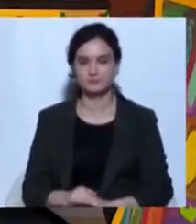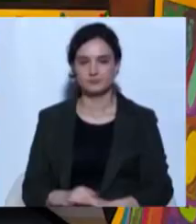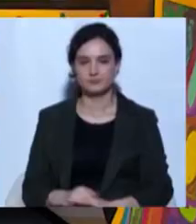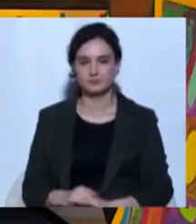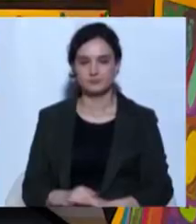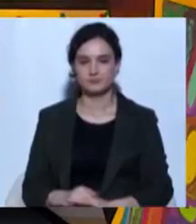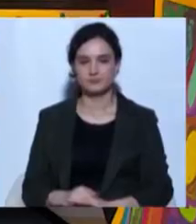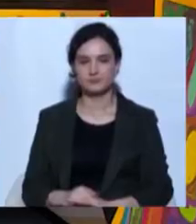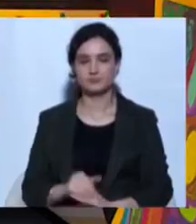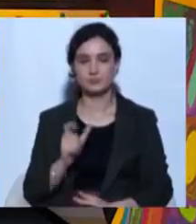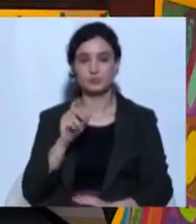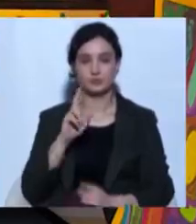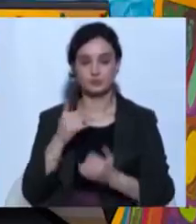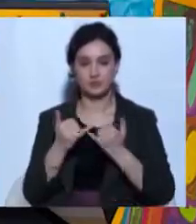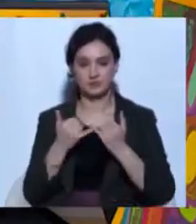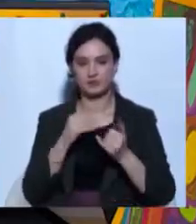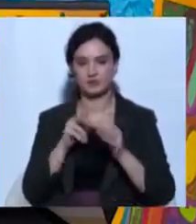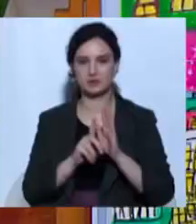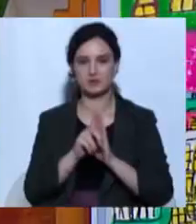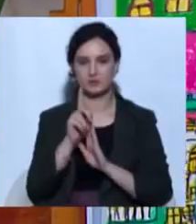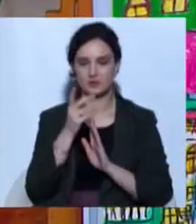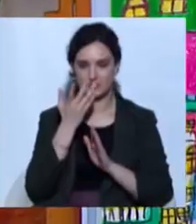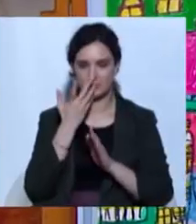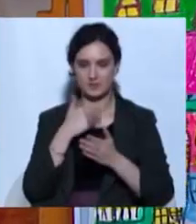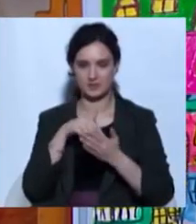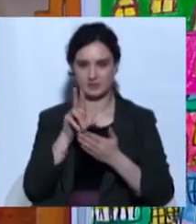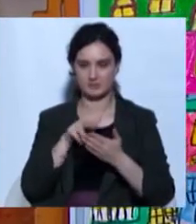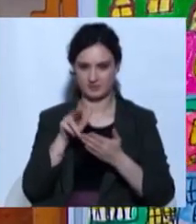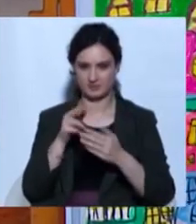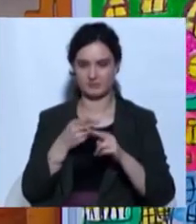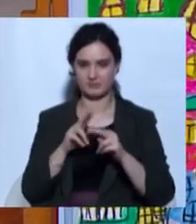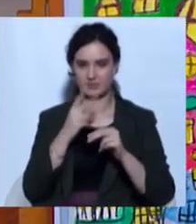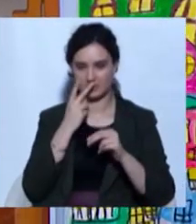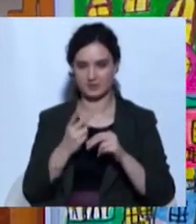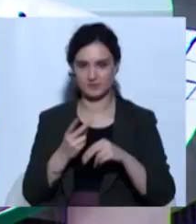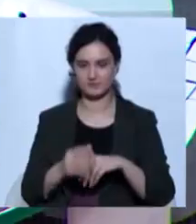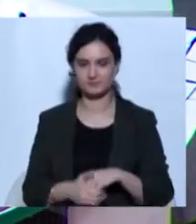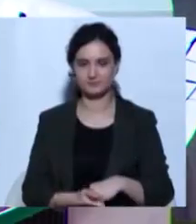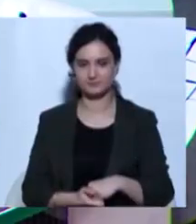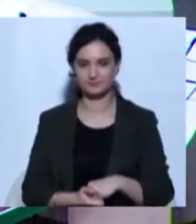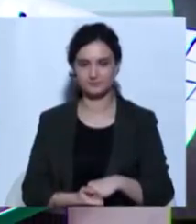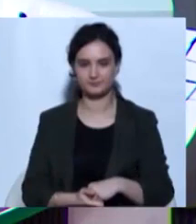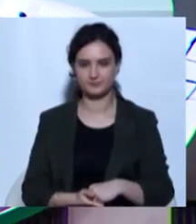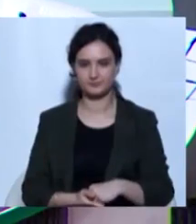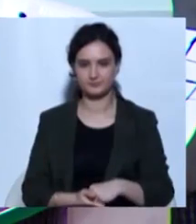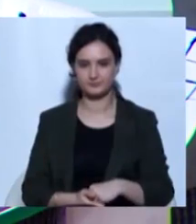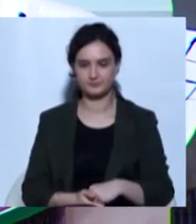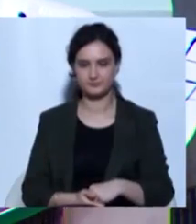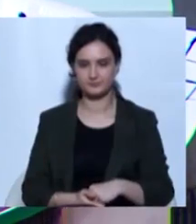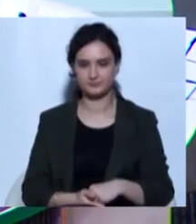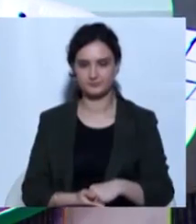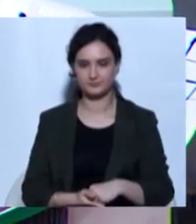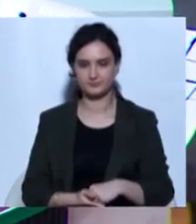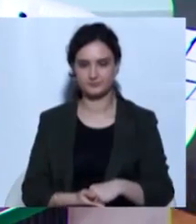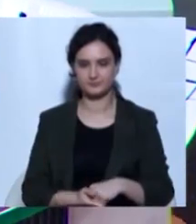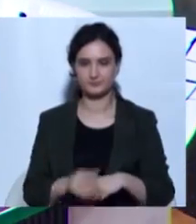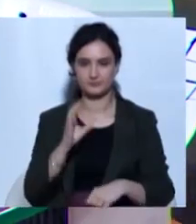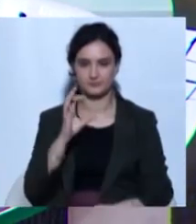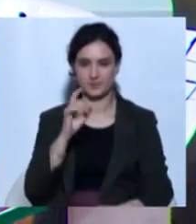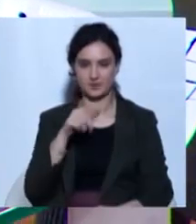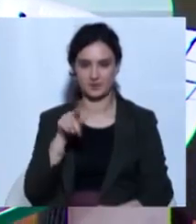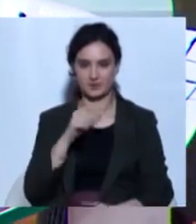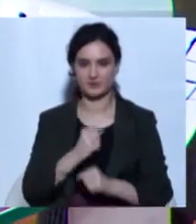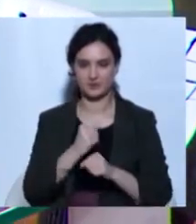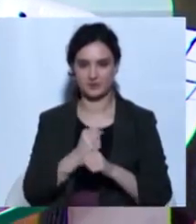ლურჯი და ყვითელი და დავიწყოთ გაფერადება. აი ნახეთ, აი მაგალითად აი ეს პატარა